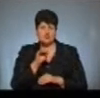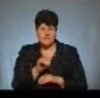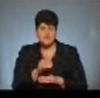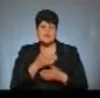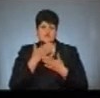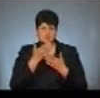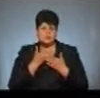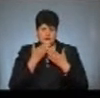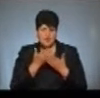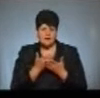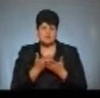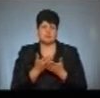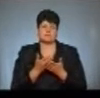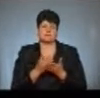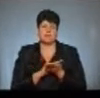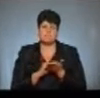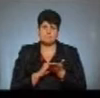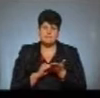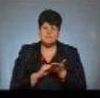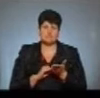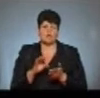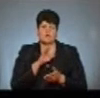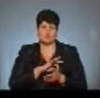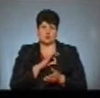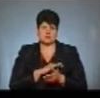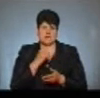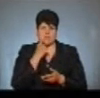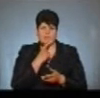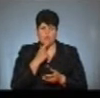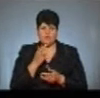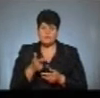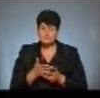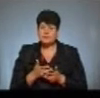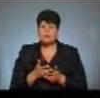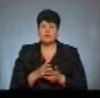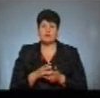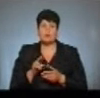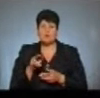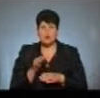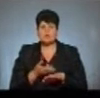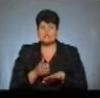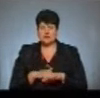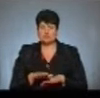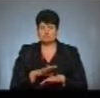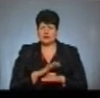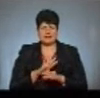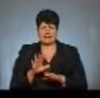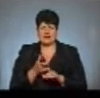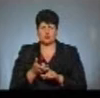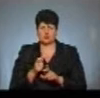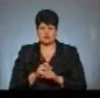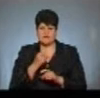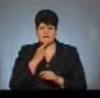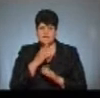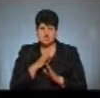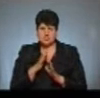читання, письмо і використання мови, тобто граматика. По складності були не дуже важкі, потрібно